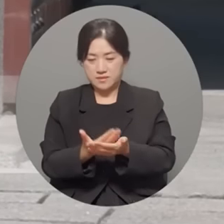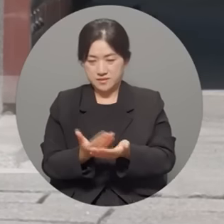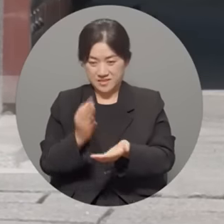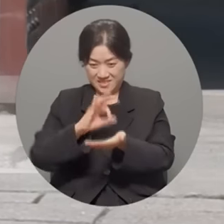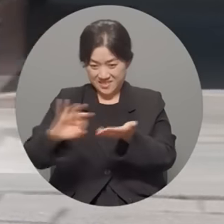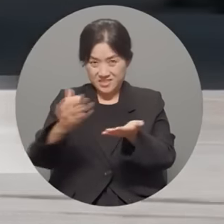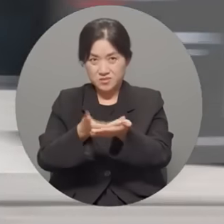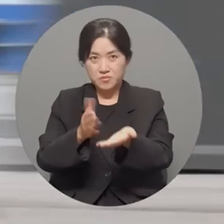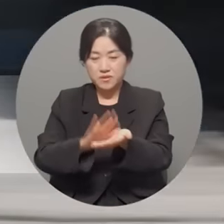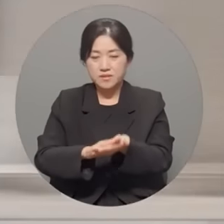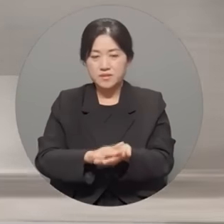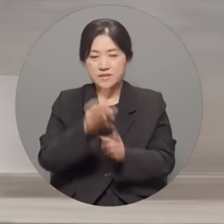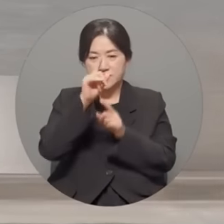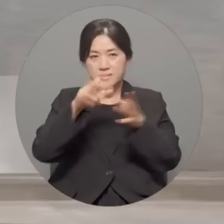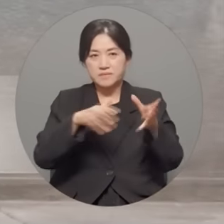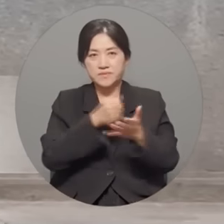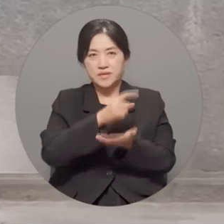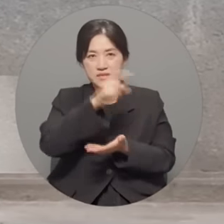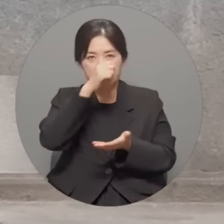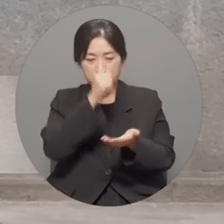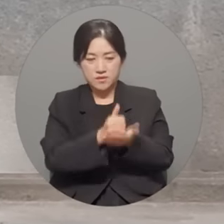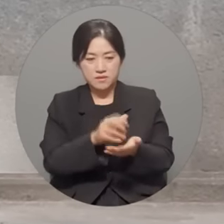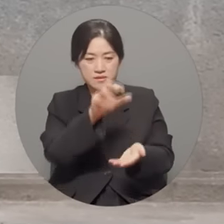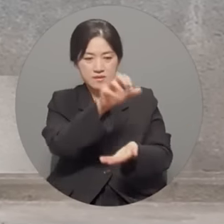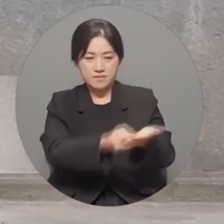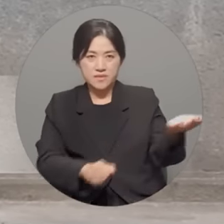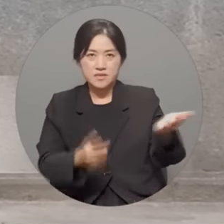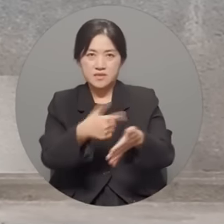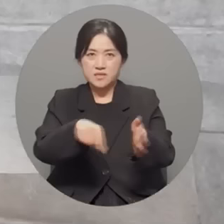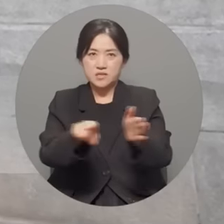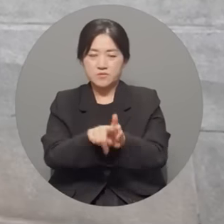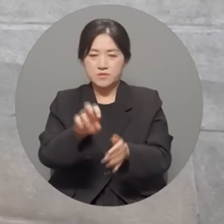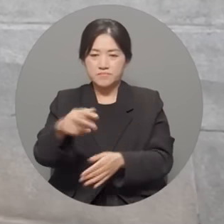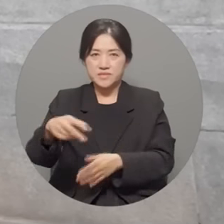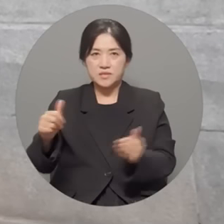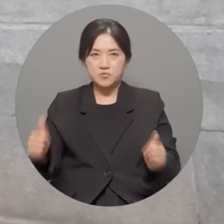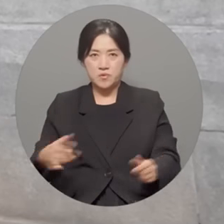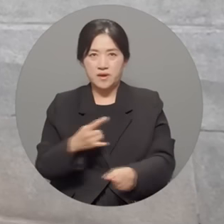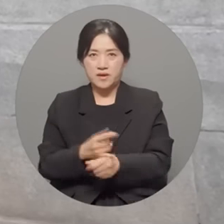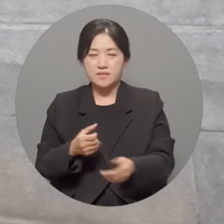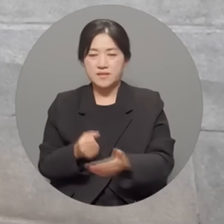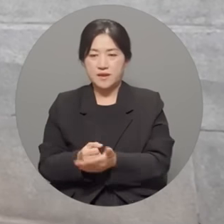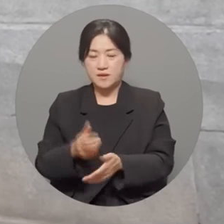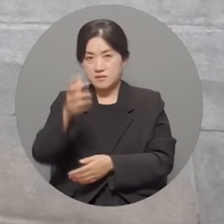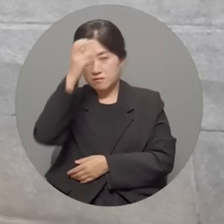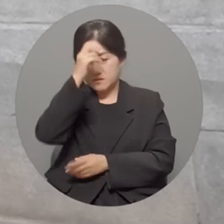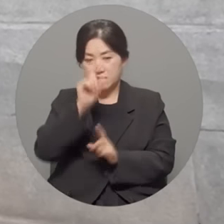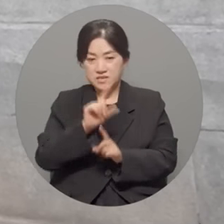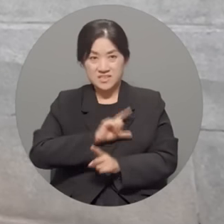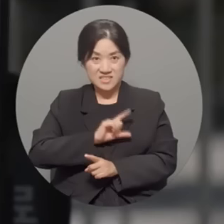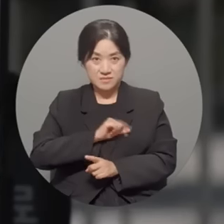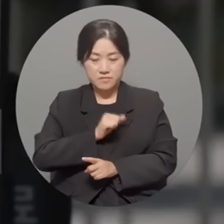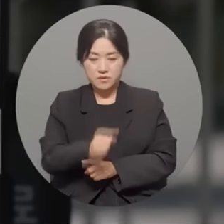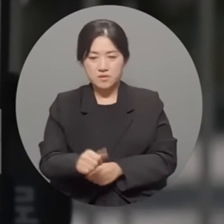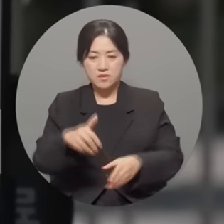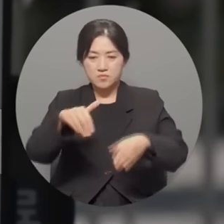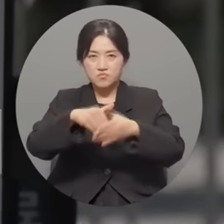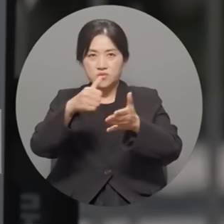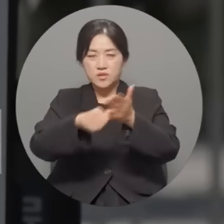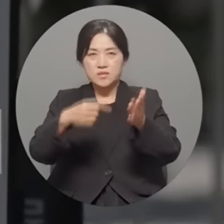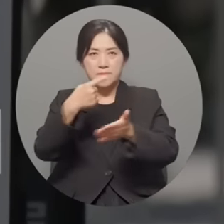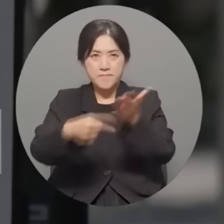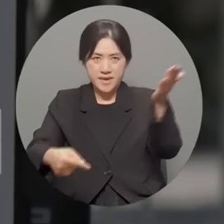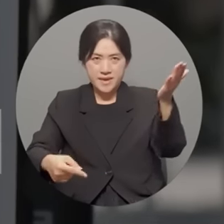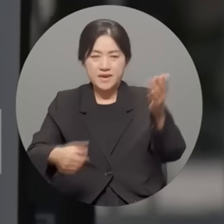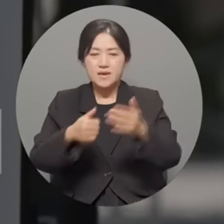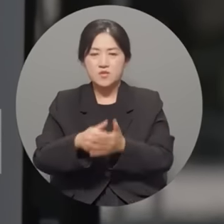이 팀장과 낙서범에게 받아내기 위한 민사소송을 제기하기로 했습니다. 경찰은 이 팀장에 대해 문화재 손상 혐의에